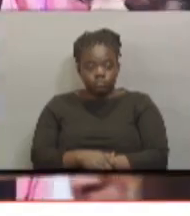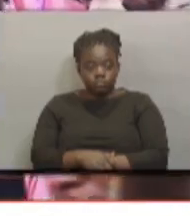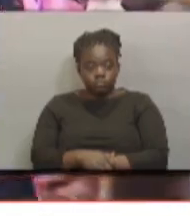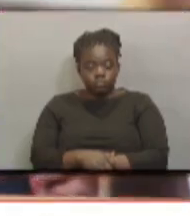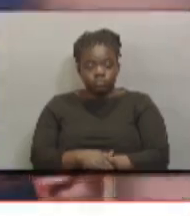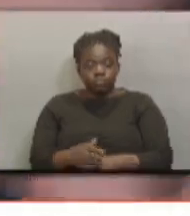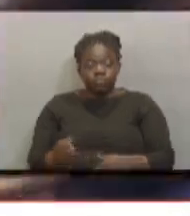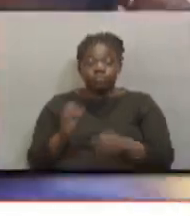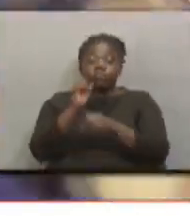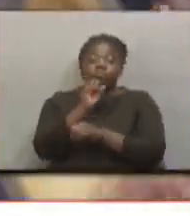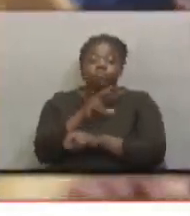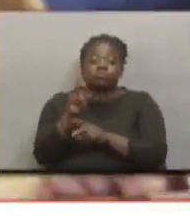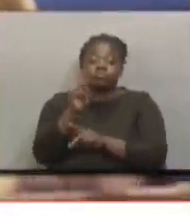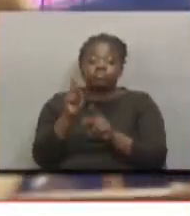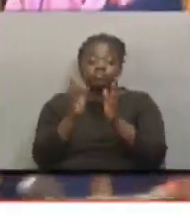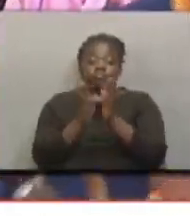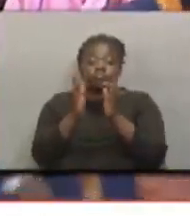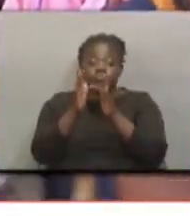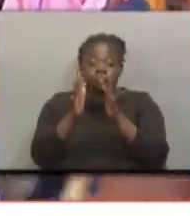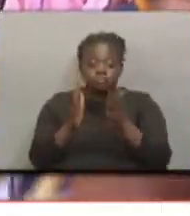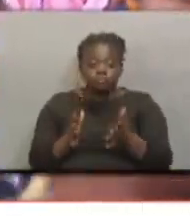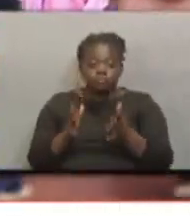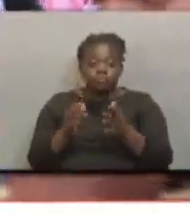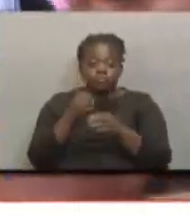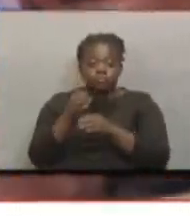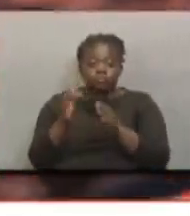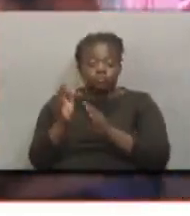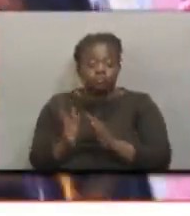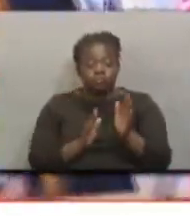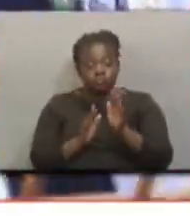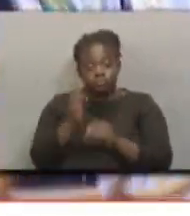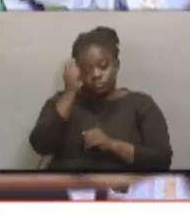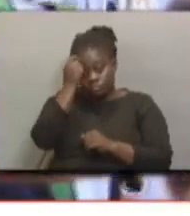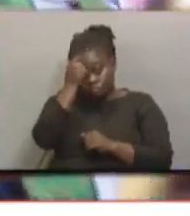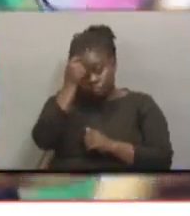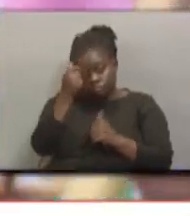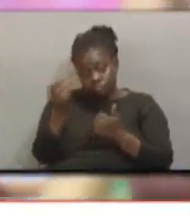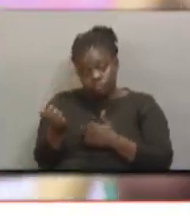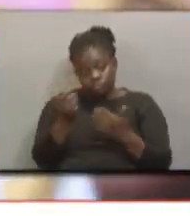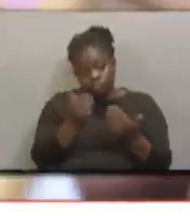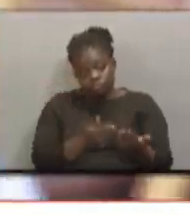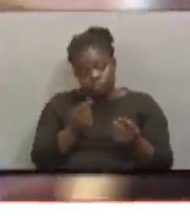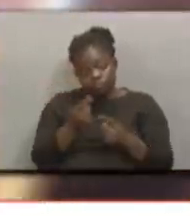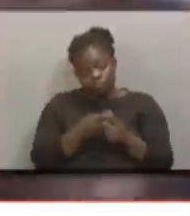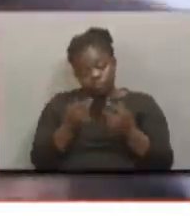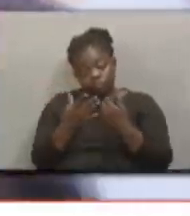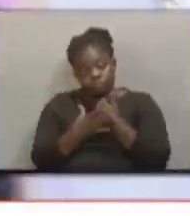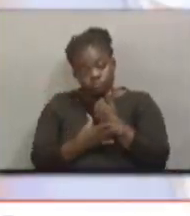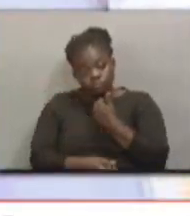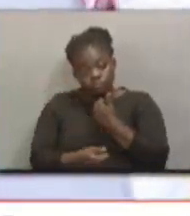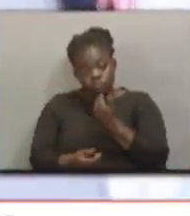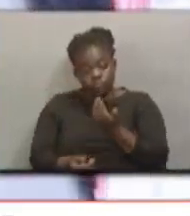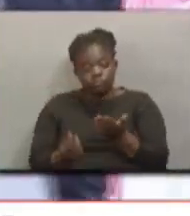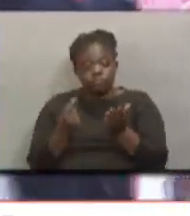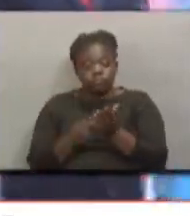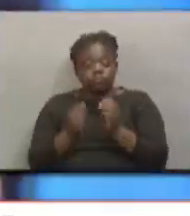Lwakana akubiriza abakkiriza bulijjo okwenyigira mu nteekateeka za government zeereeta ezijja abantu mu bwavu olu